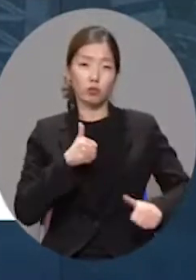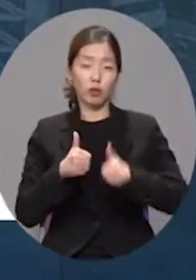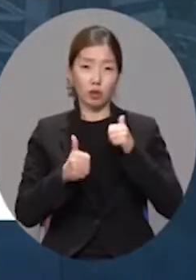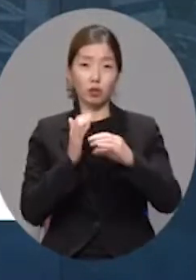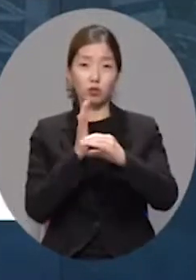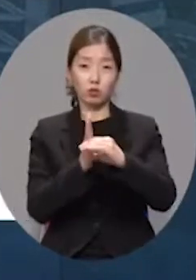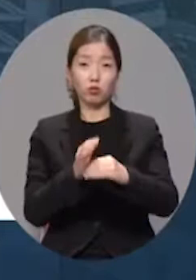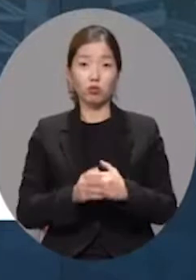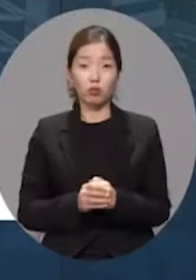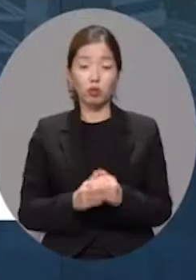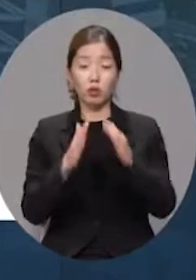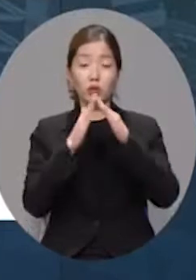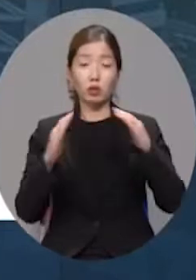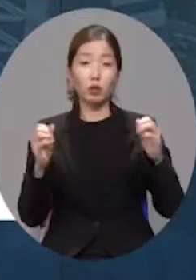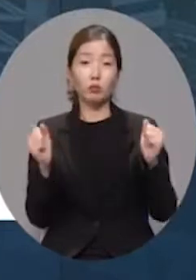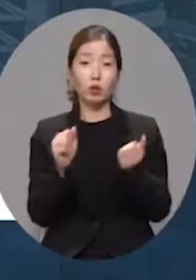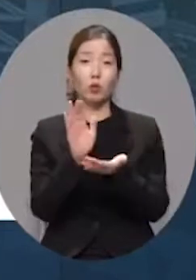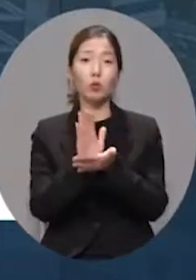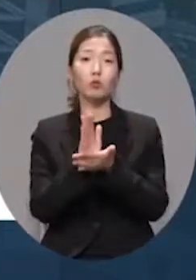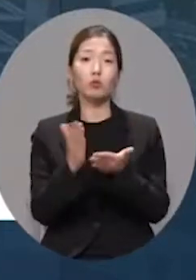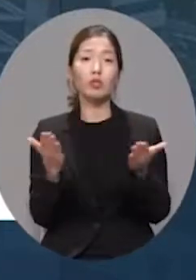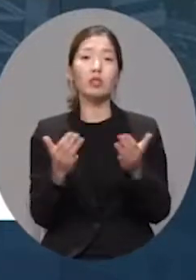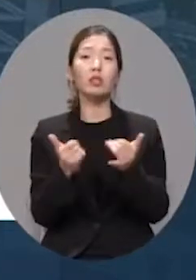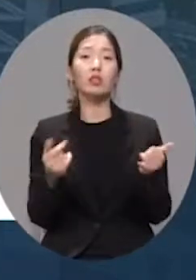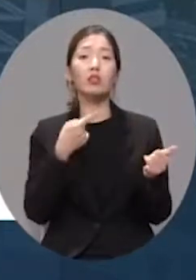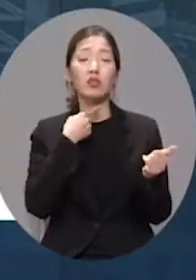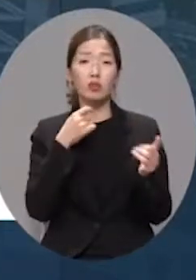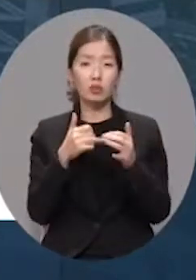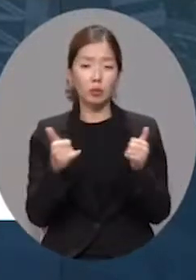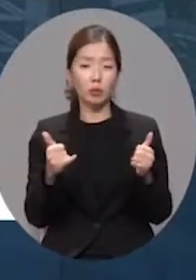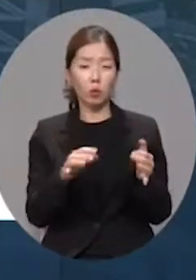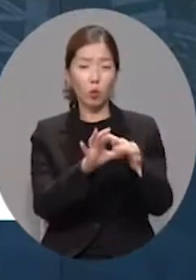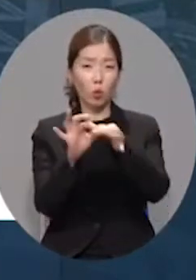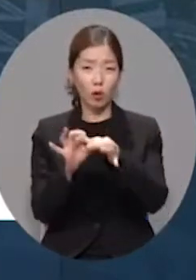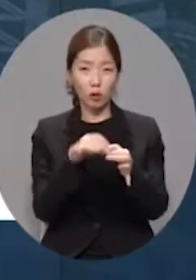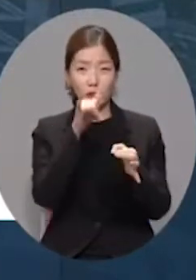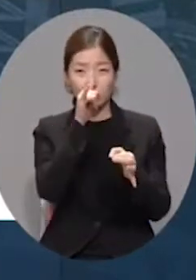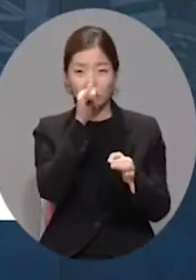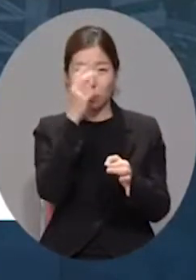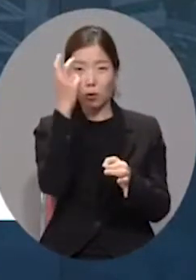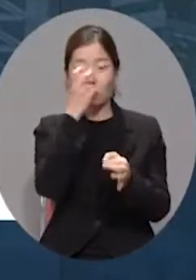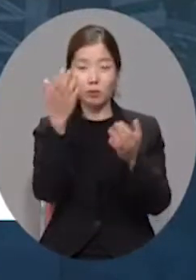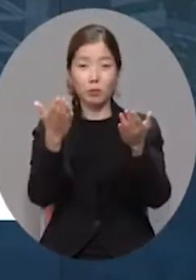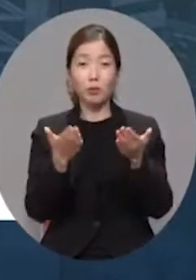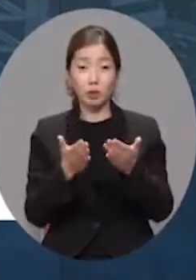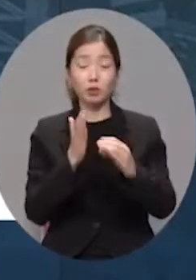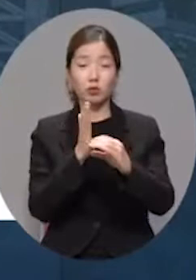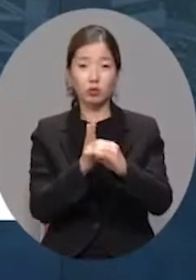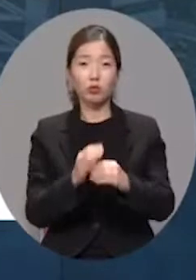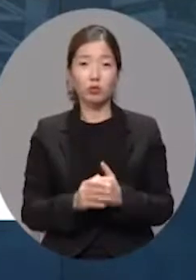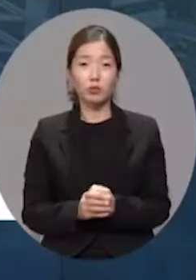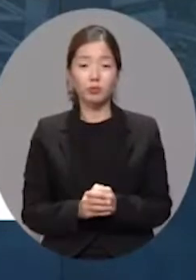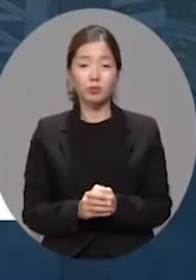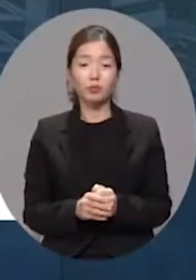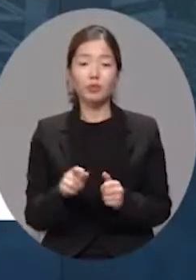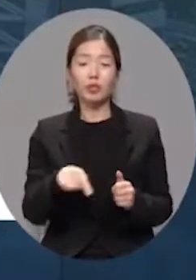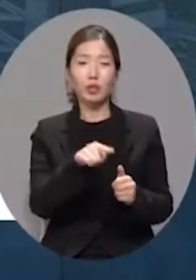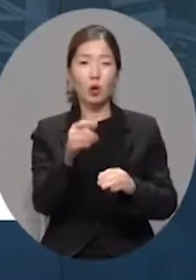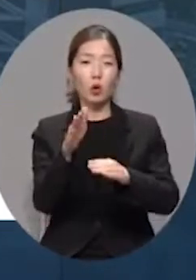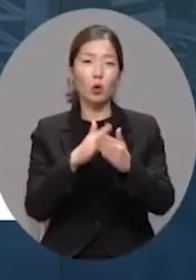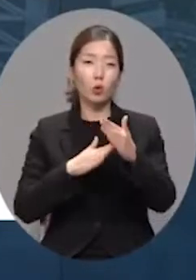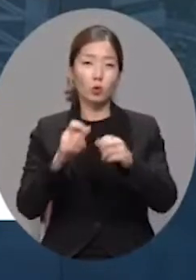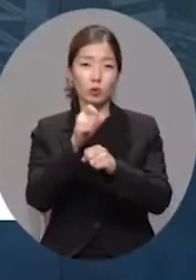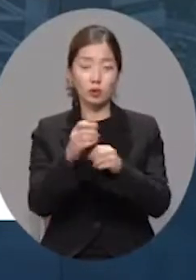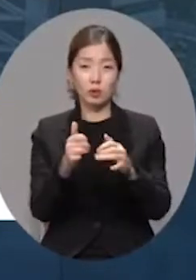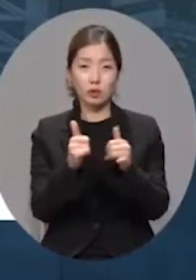거셉니다. 전북본부 소속 직원들도 투기 의혹에 연루돼 경찰 수사를 받고 있는데요. 도내 공직사회